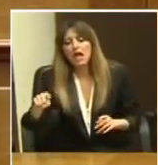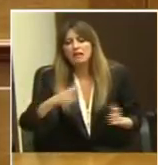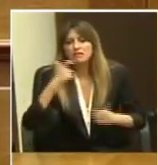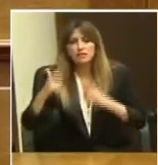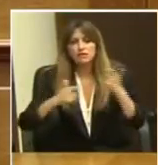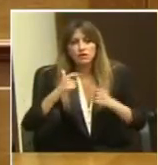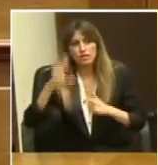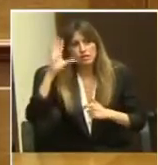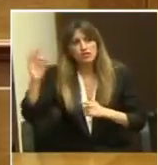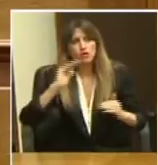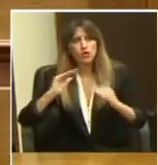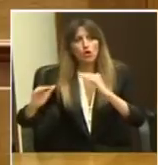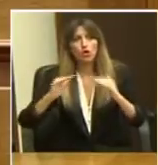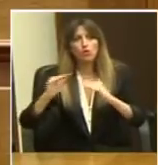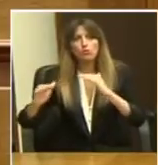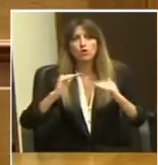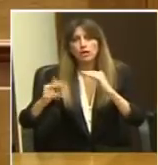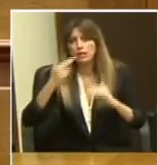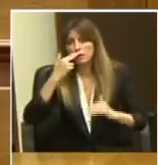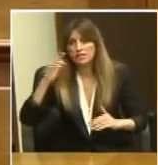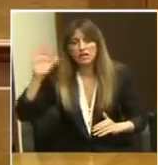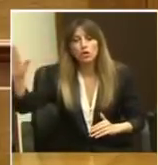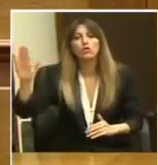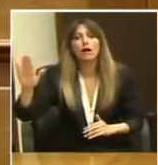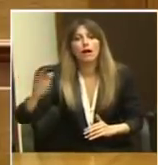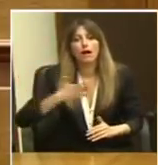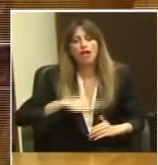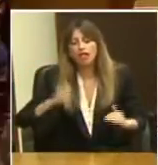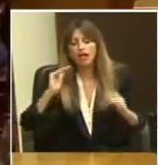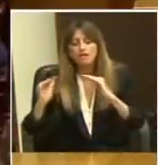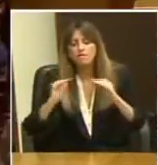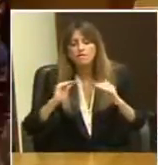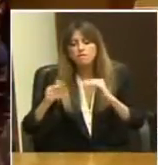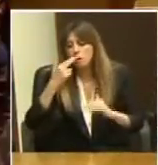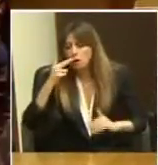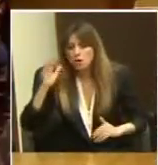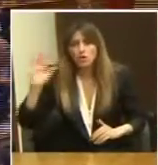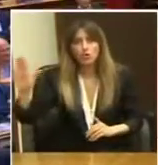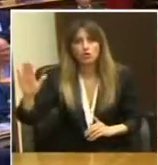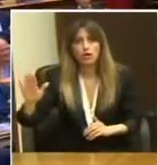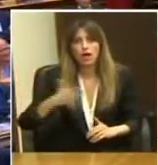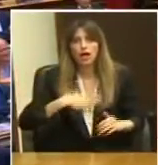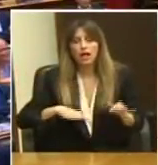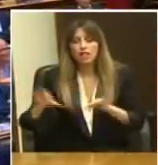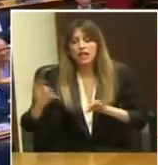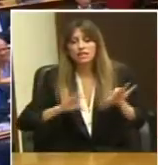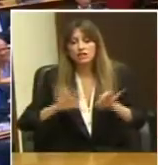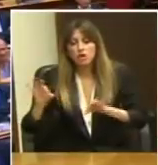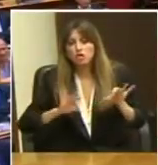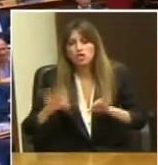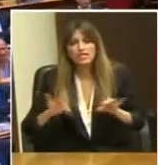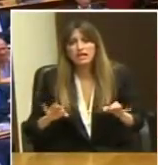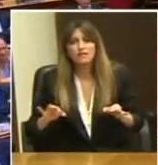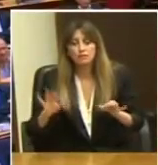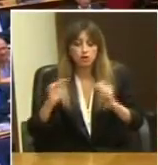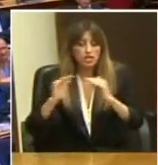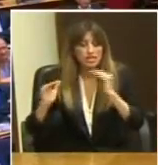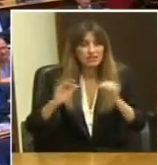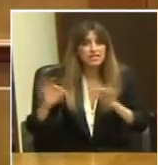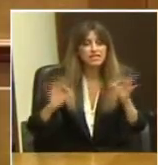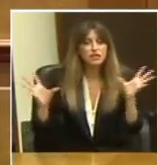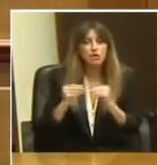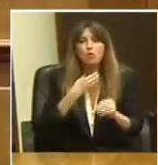φούτα. Για να προστατεύσετε τη φούτα. Να προστατεύσετε το σκάνδαλο της Νοβάρτης. Να προστατεύσετε τους